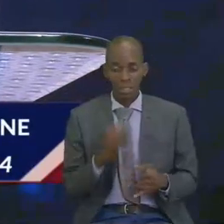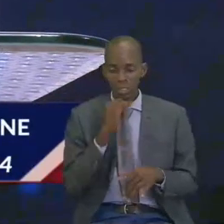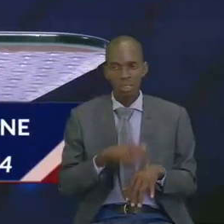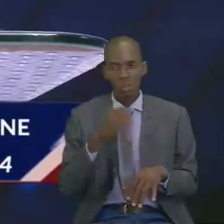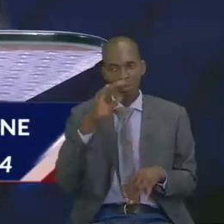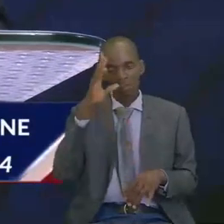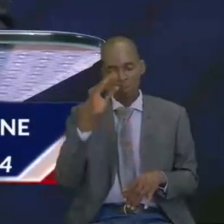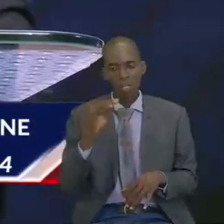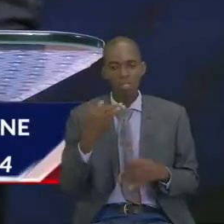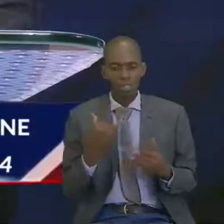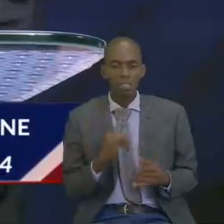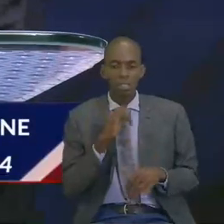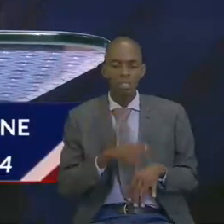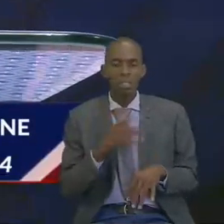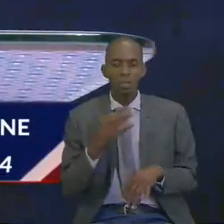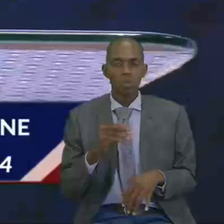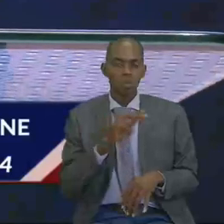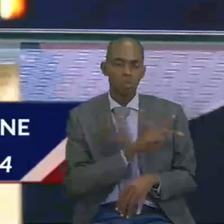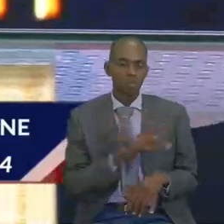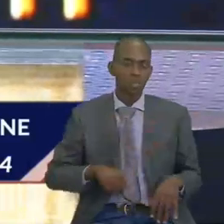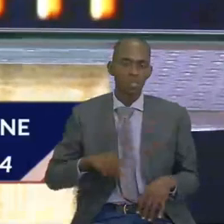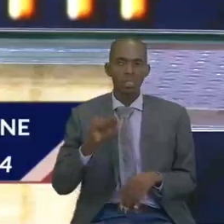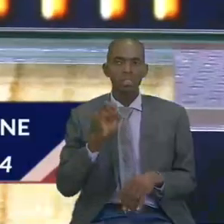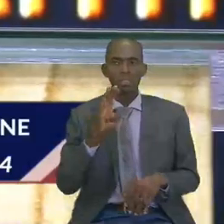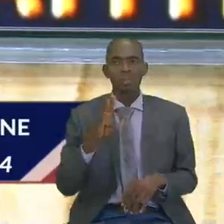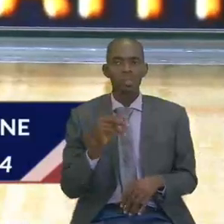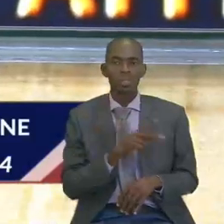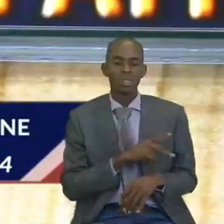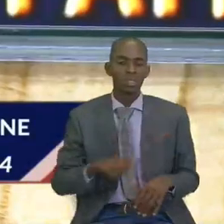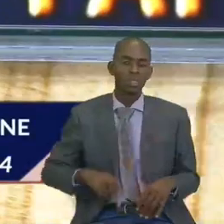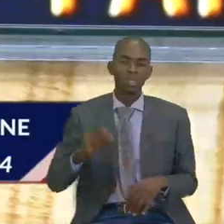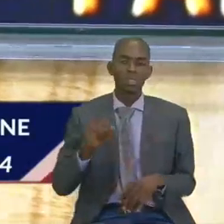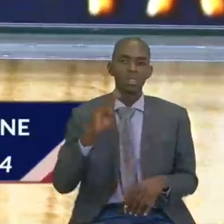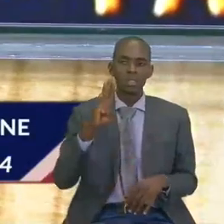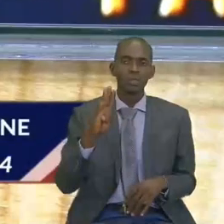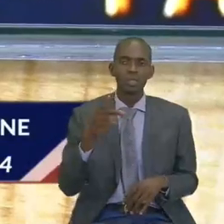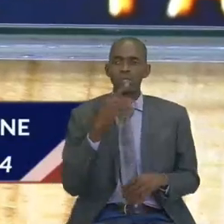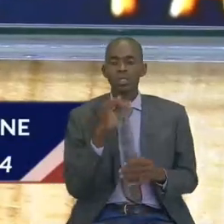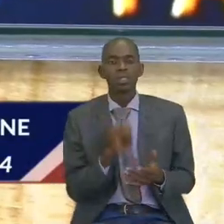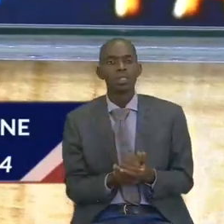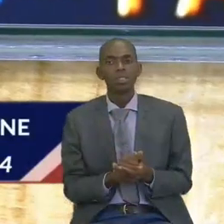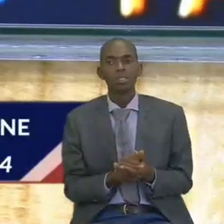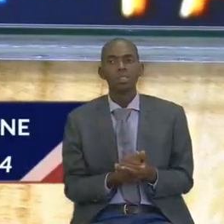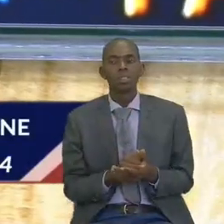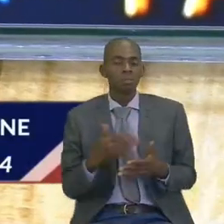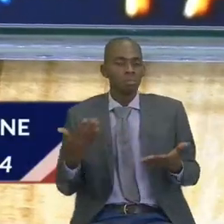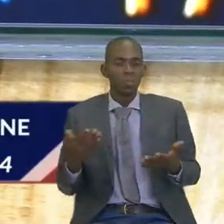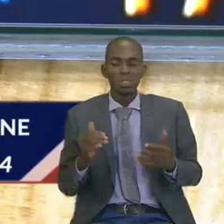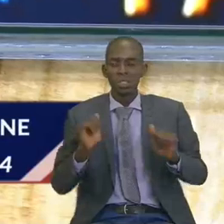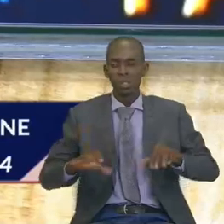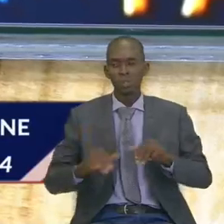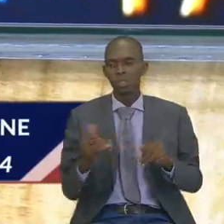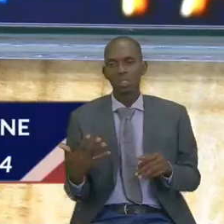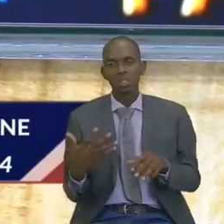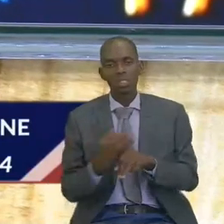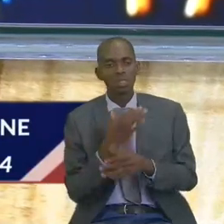Ésaïe 13, verset 9. Voici le jour de l'Éternel arrive. Voici le jour de Nebuchadnezzar, le jour de